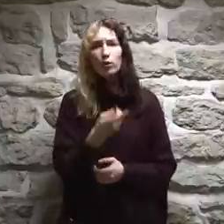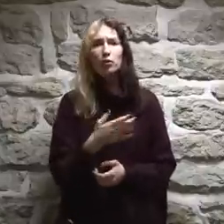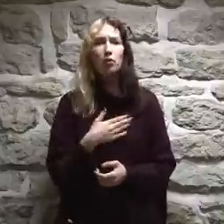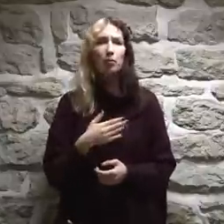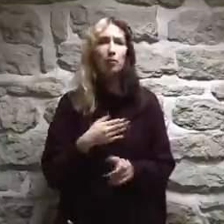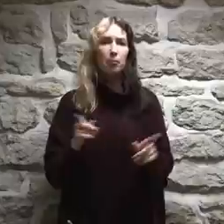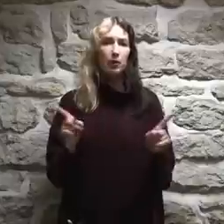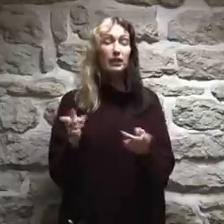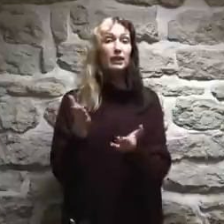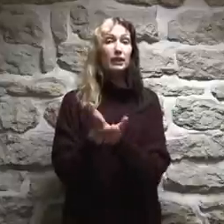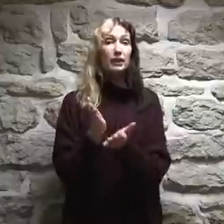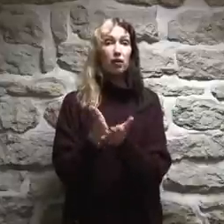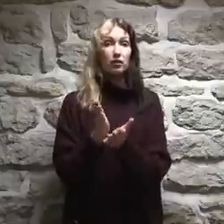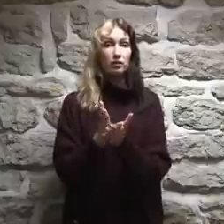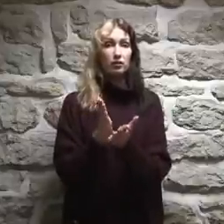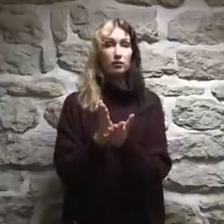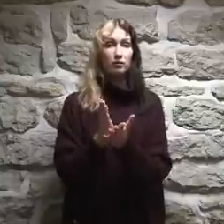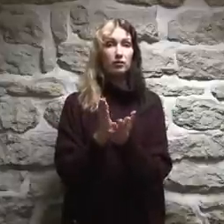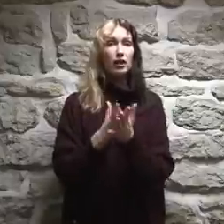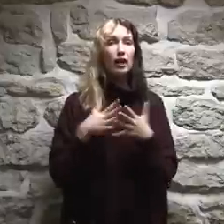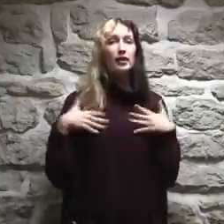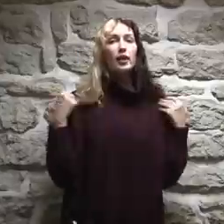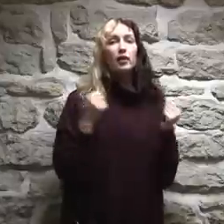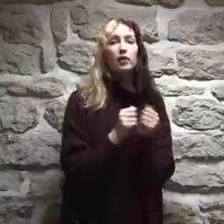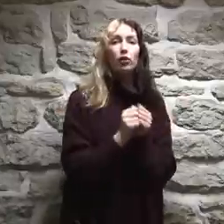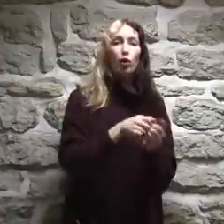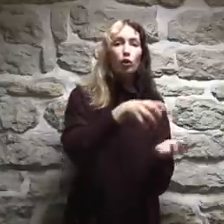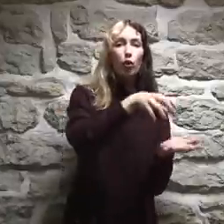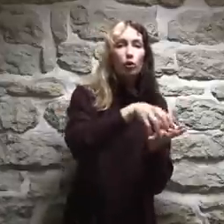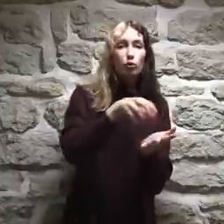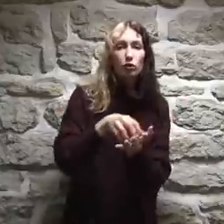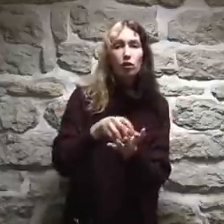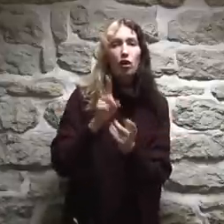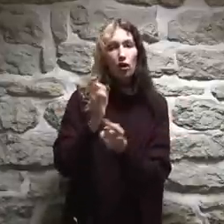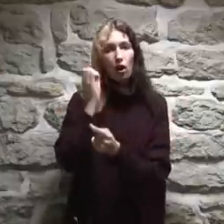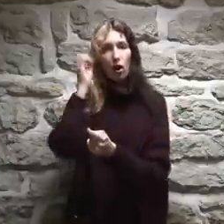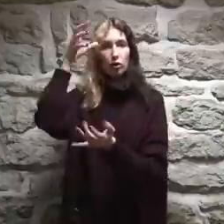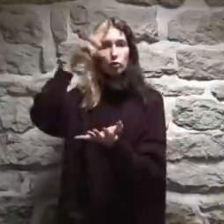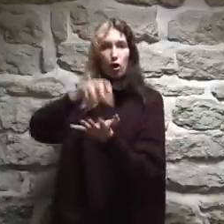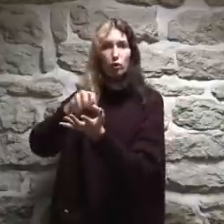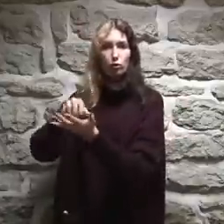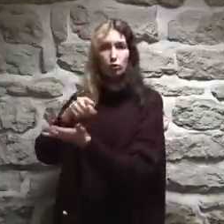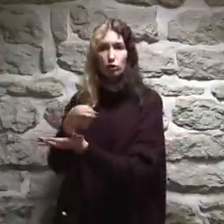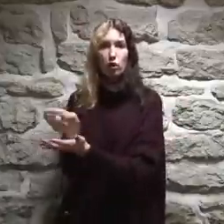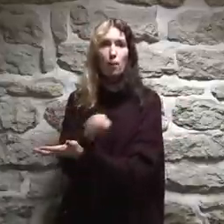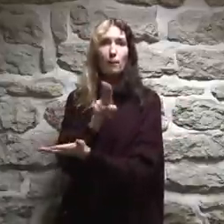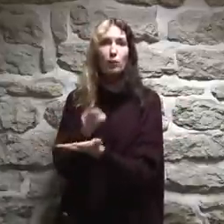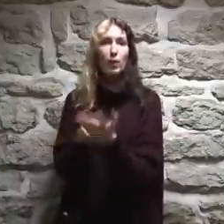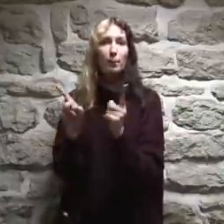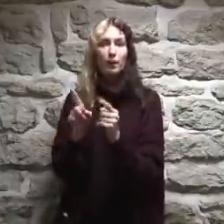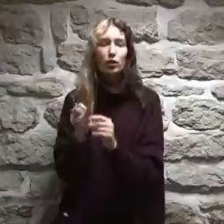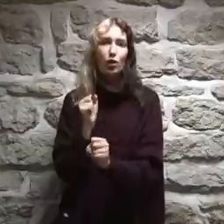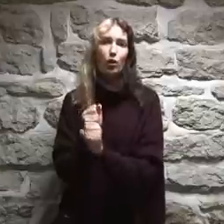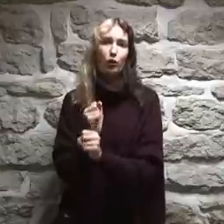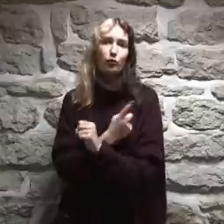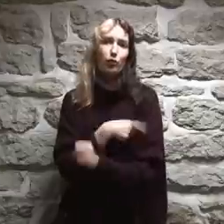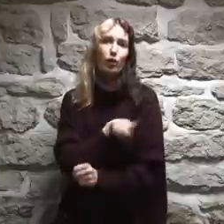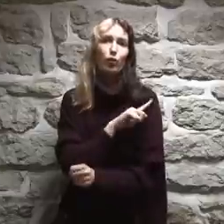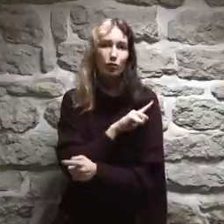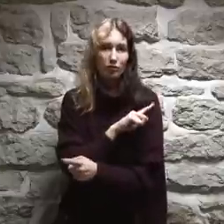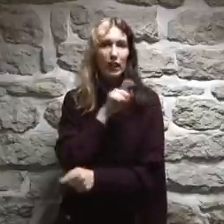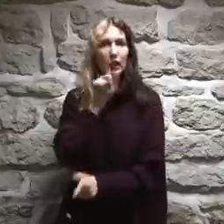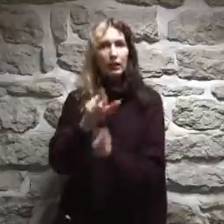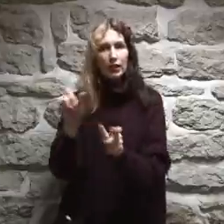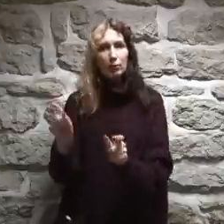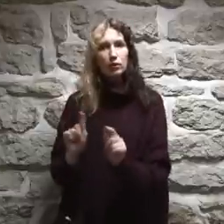et kindlasti nii nagu tervishoiuasutustes on ka haridusasutustes probleem tööjõuga. Inimesed